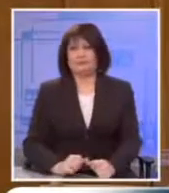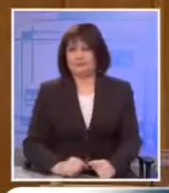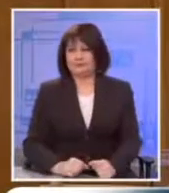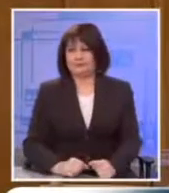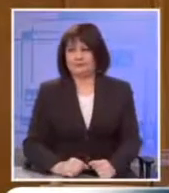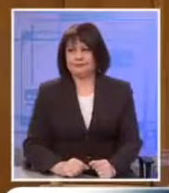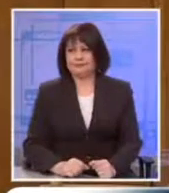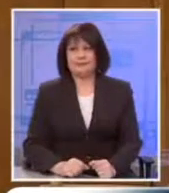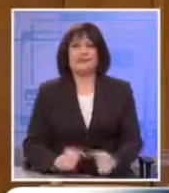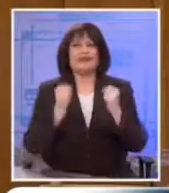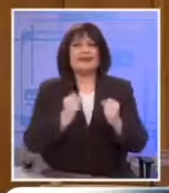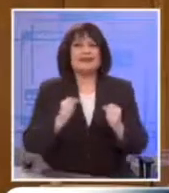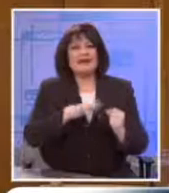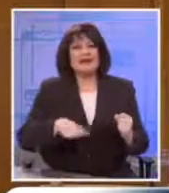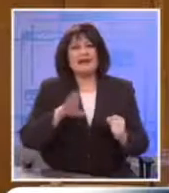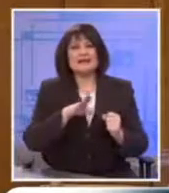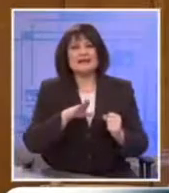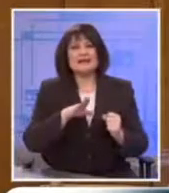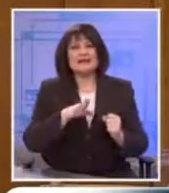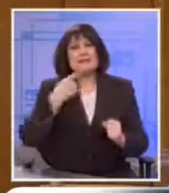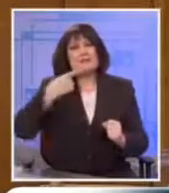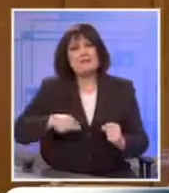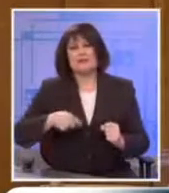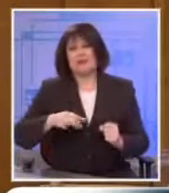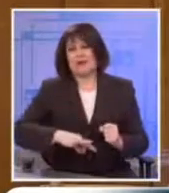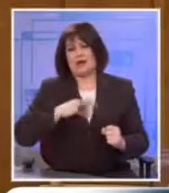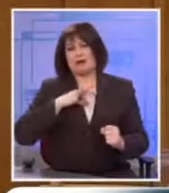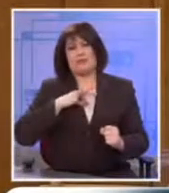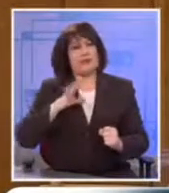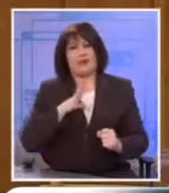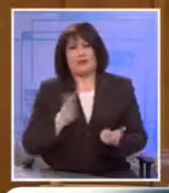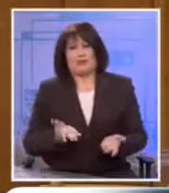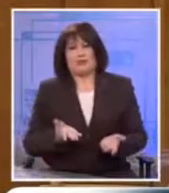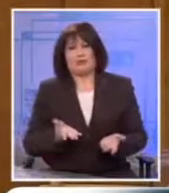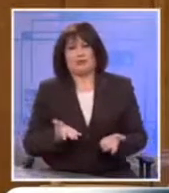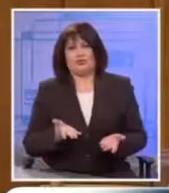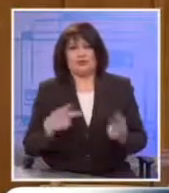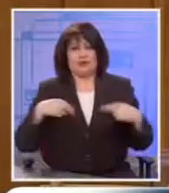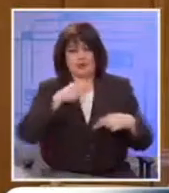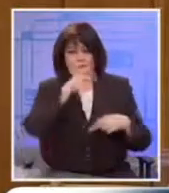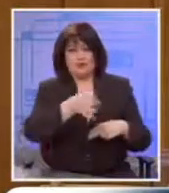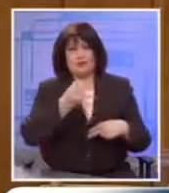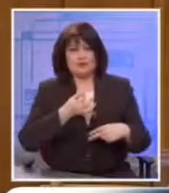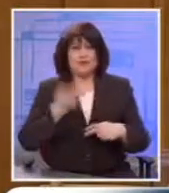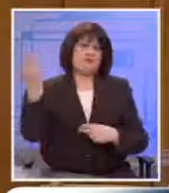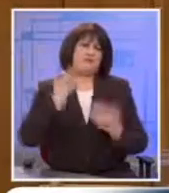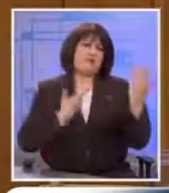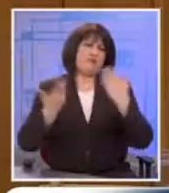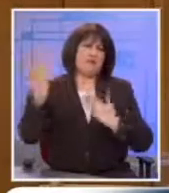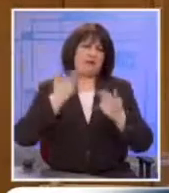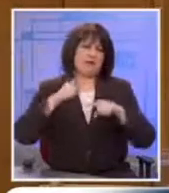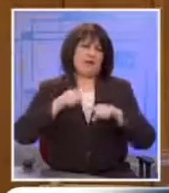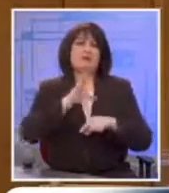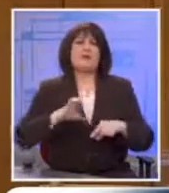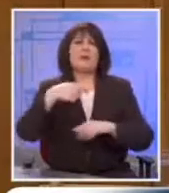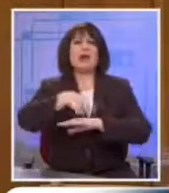Αυτή η κατάσταση προσβάλλει την αξιοπρέπεια του ανθρώπου. Και γι' αυτό, όπως είπε και ο κύριος Υπουργός, έχουμε καταδικαστεί επανειλημμένα από το